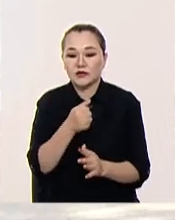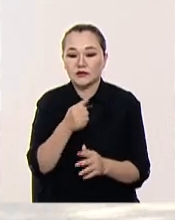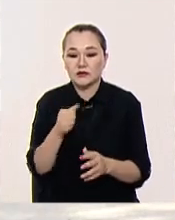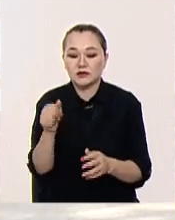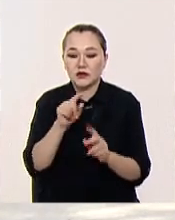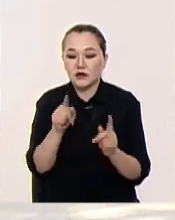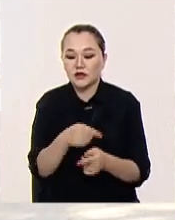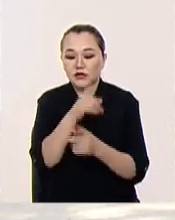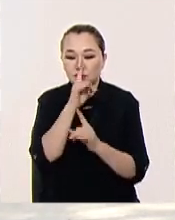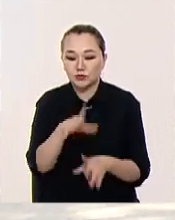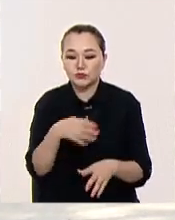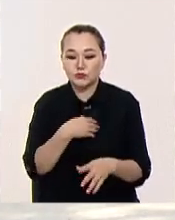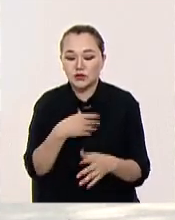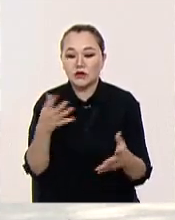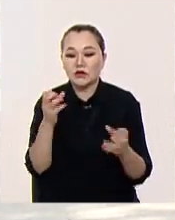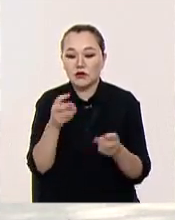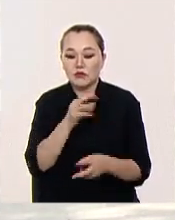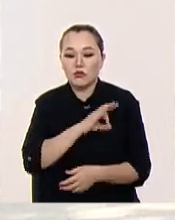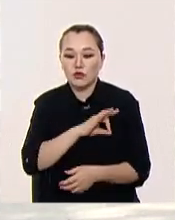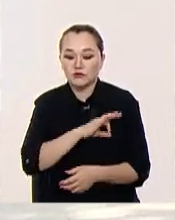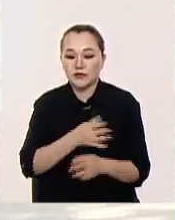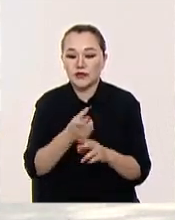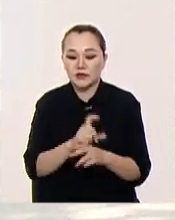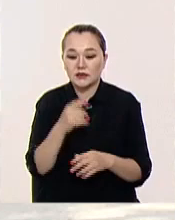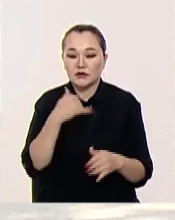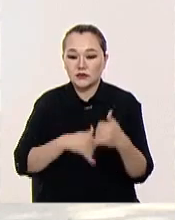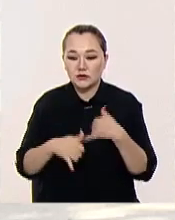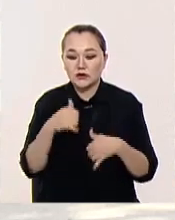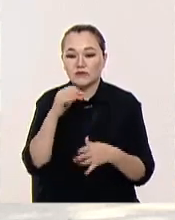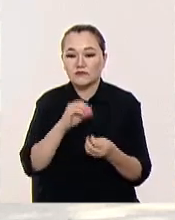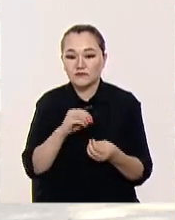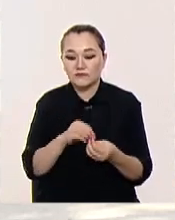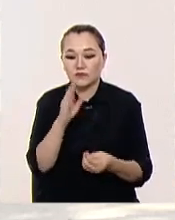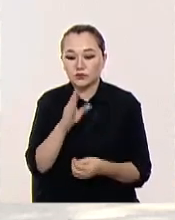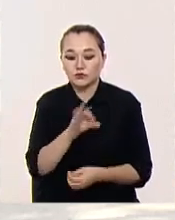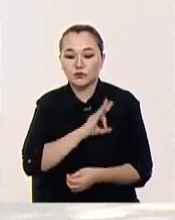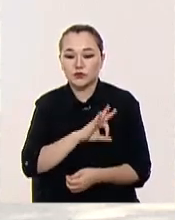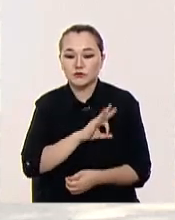оградит нас от того, что мы как пользовались услугами репетиторов, так и будем ими пользоваться.